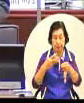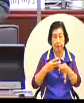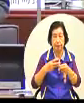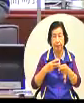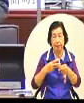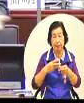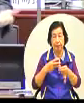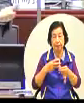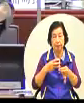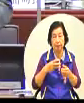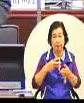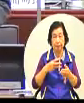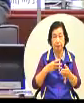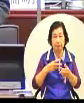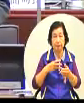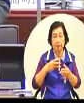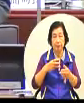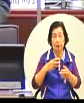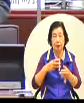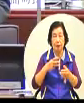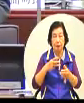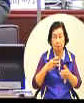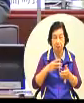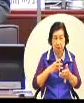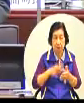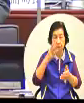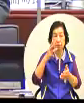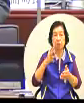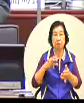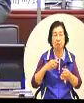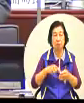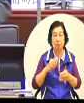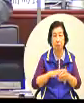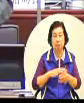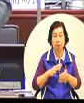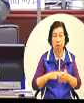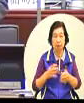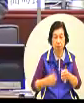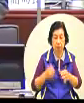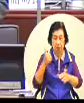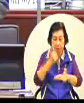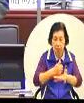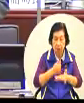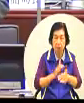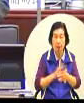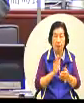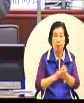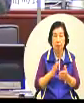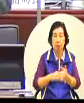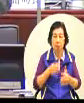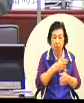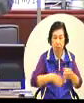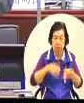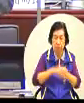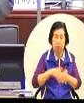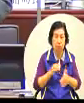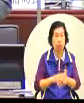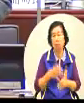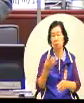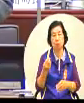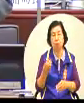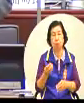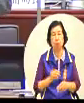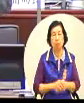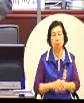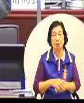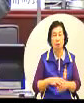三届都结束了，那我也不再选举，但是如果今天我们会觉得担任